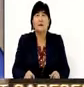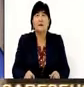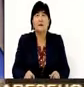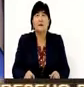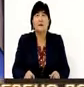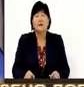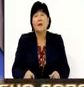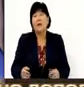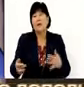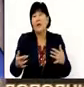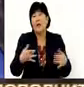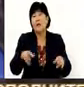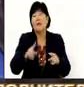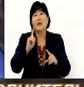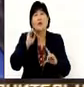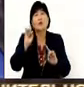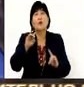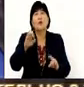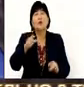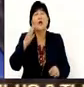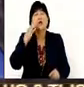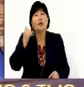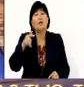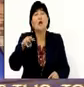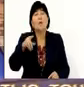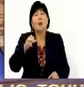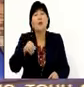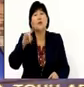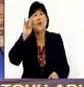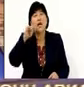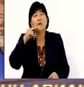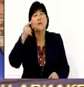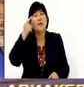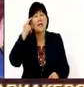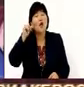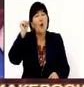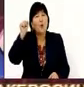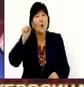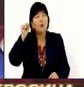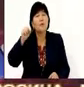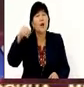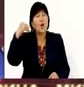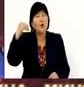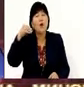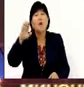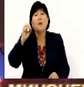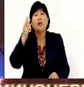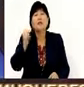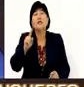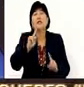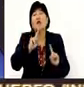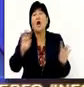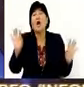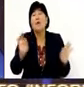на концерте также звучали тувинские татарские монгольский азербайджанские киргизские и узбекские турецкие башкирский мелодия